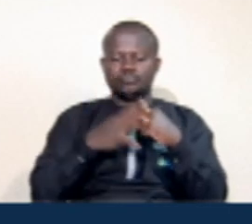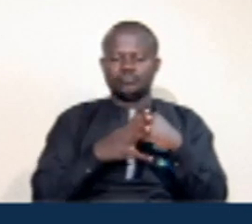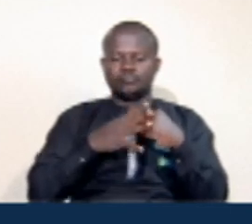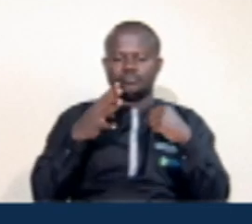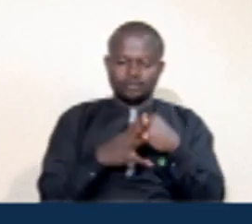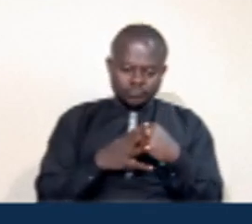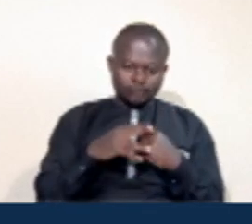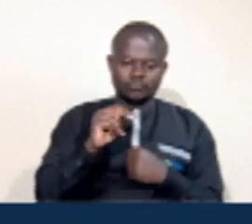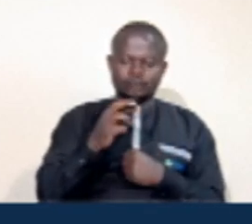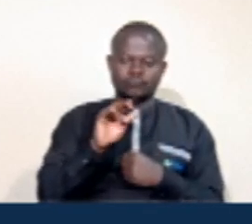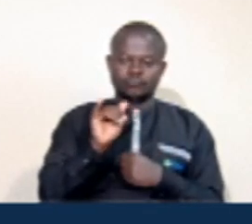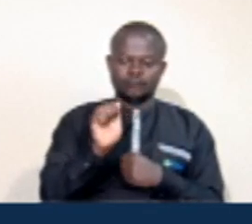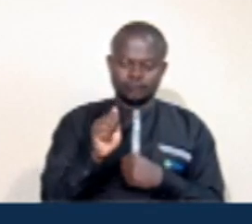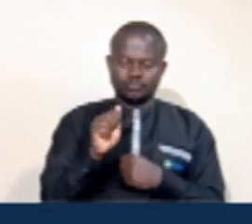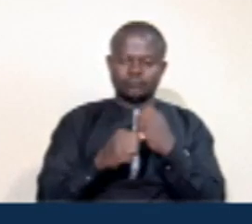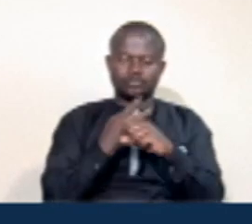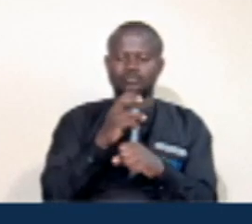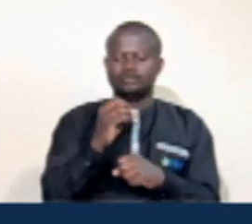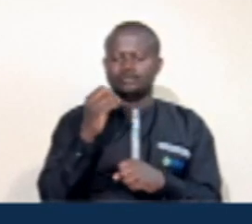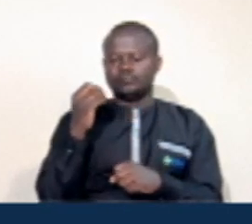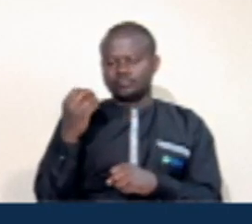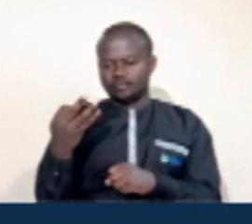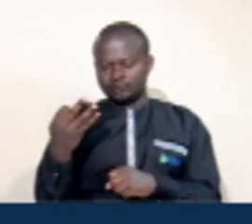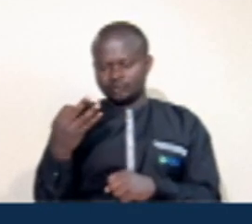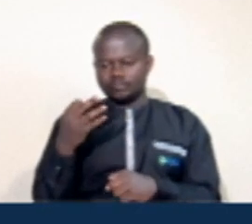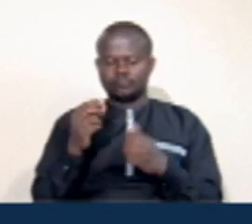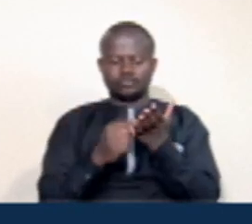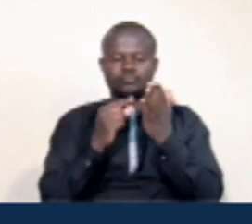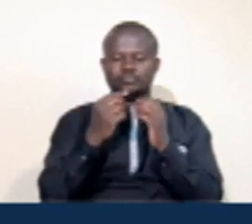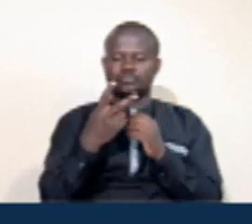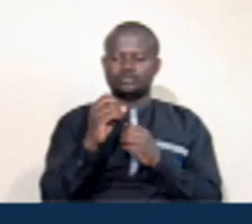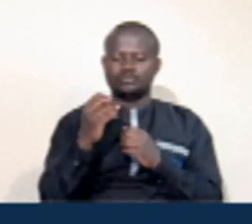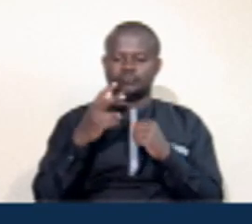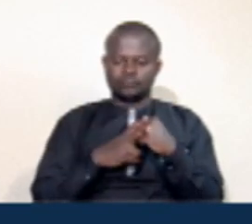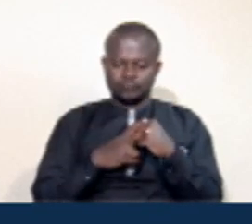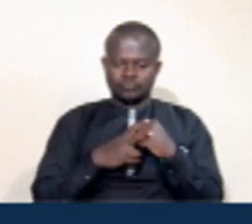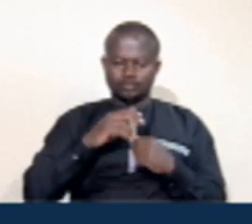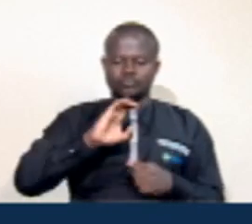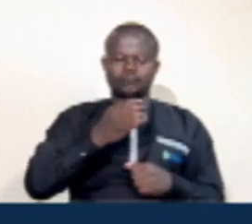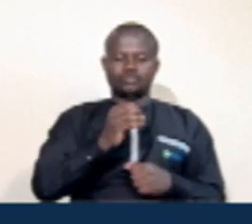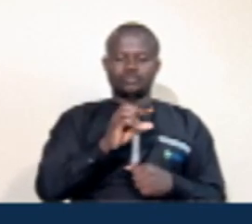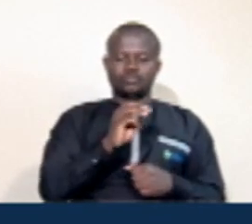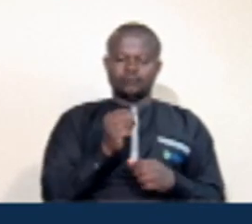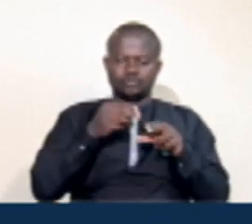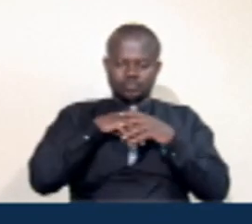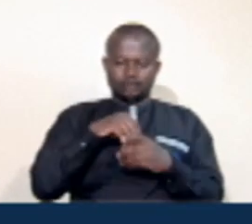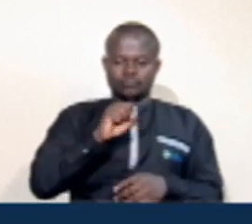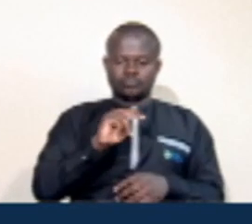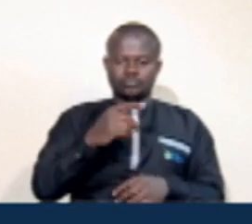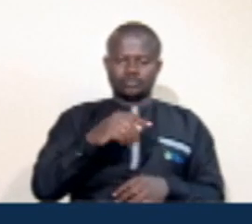Nigeria 2003 no muri Uganda iba muri 2007 cyogamo ya mbere yabereye mu gihugu cya Singapore mu gihumbi